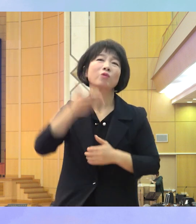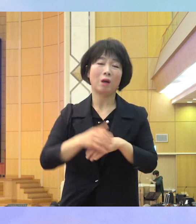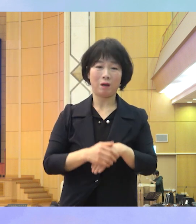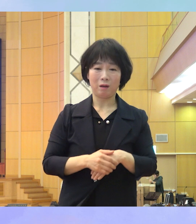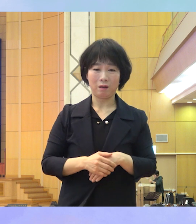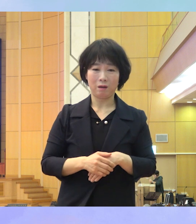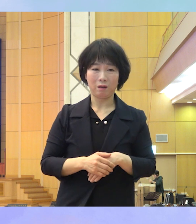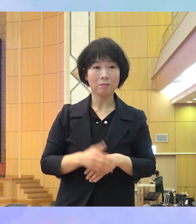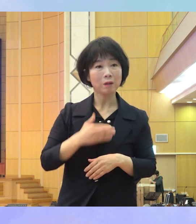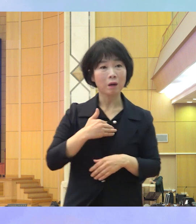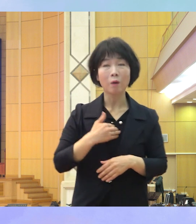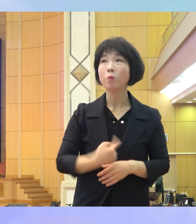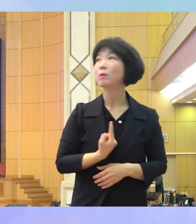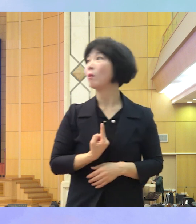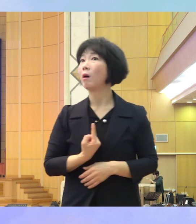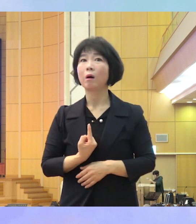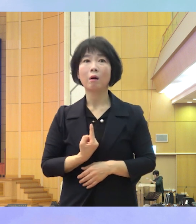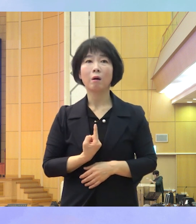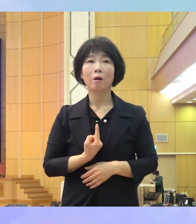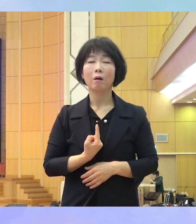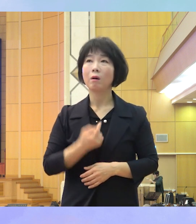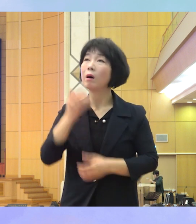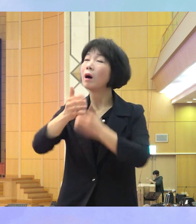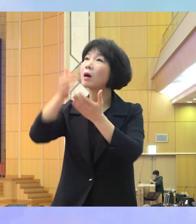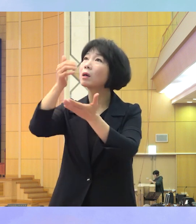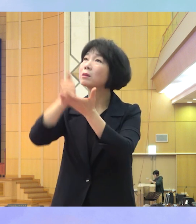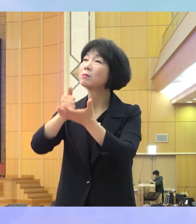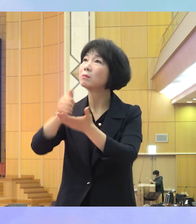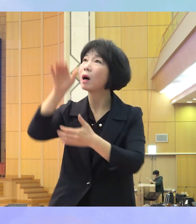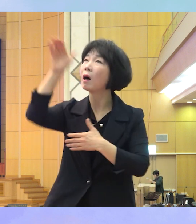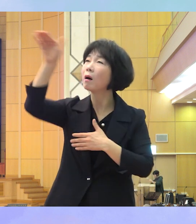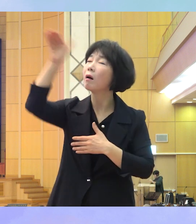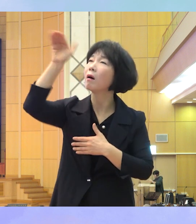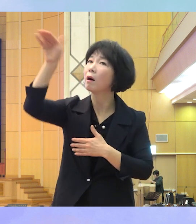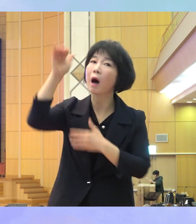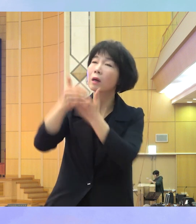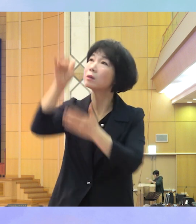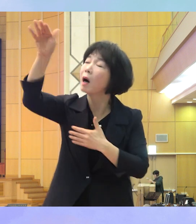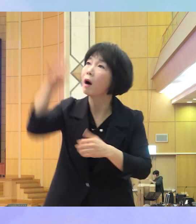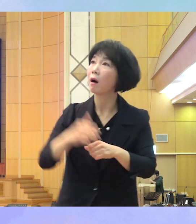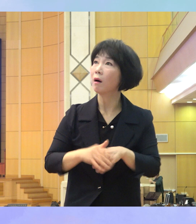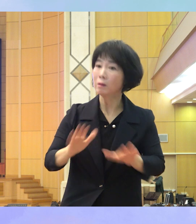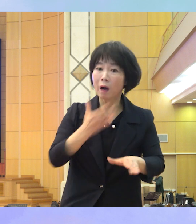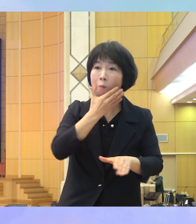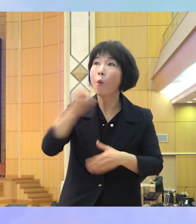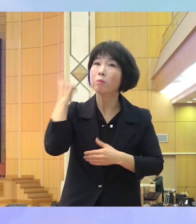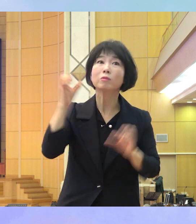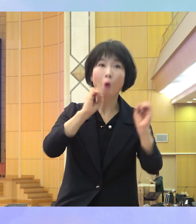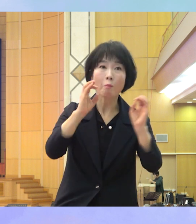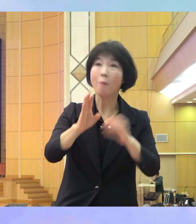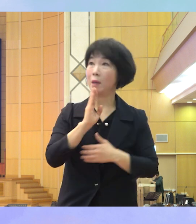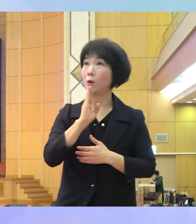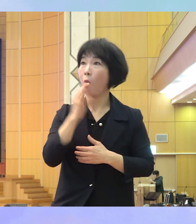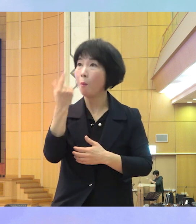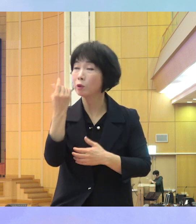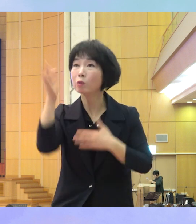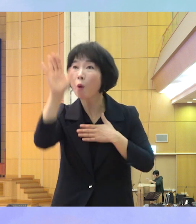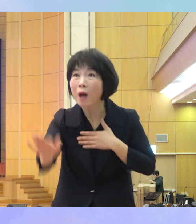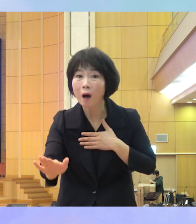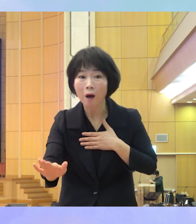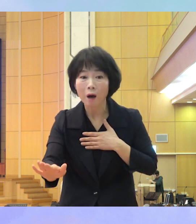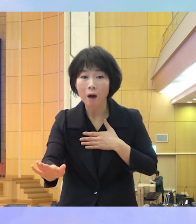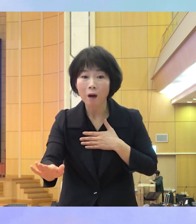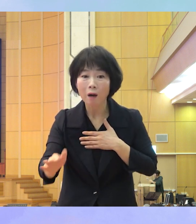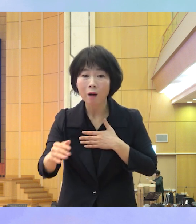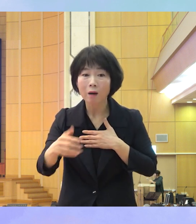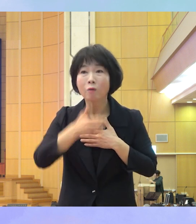그랬어요. 하나님, 그렇게 선교하고 복음을 전해야 된다고 하는 것이 하나님 뜻이 분명하고 또 그런 마음을